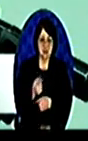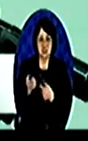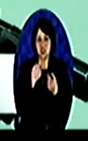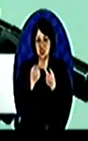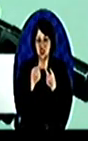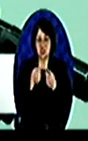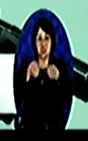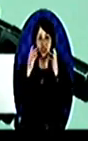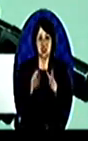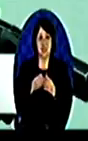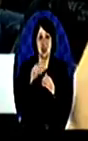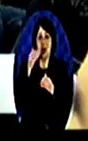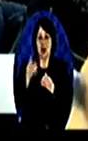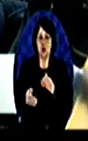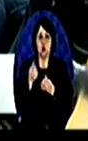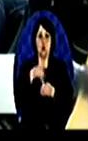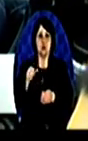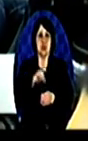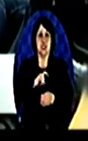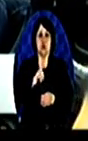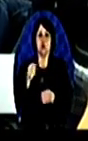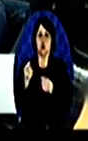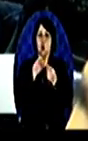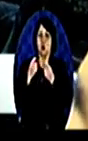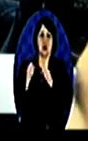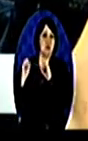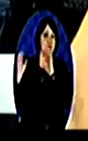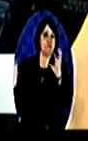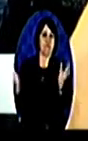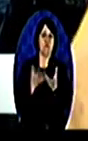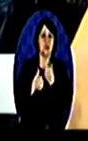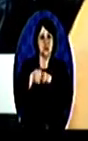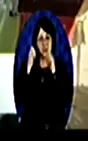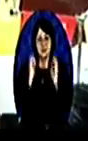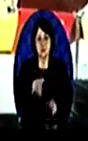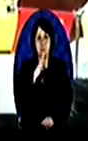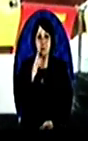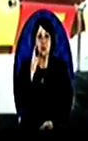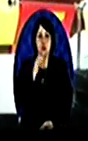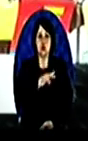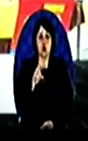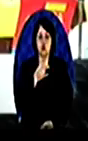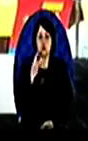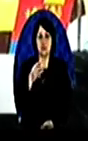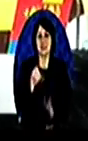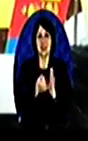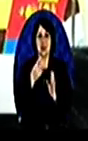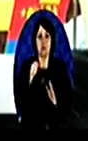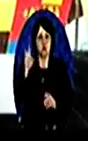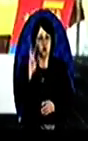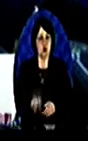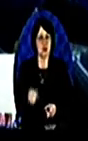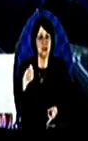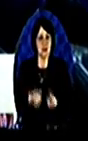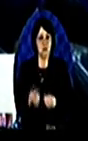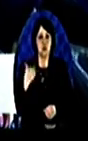эзэмшигчдийн хурлаар асуудлыг ярина. Өнгөрсөн жил Чалко компанид 1 тонн нүүрсийг 61 доллараар нийлүүлж байсан бол одоо 63